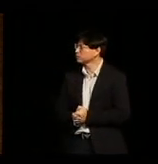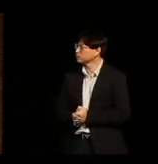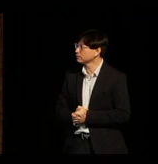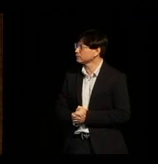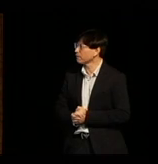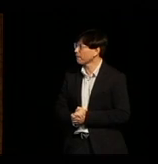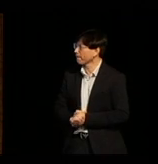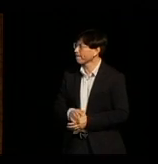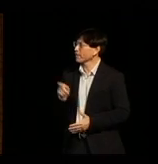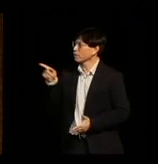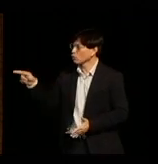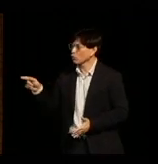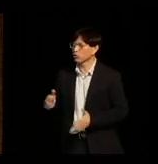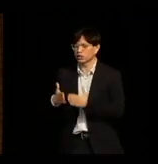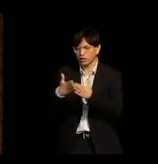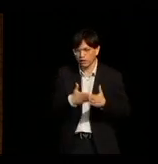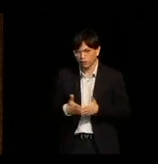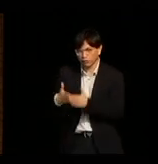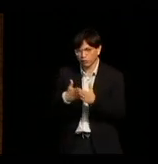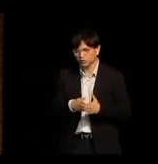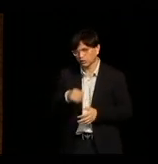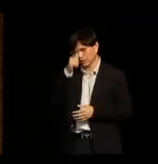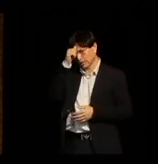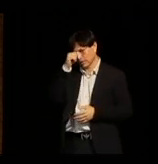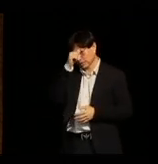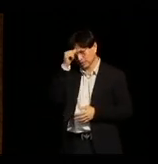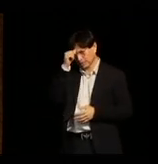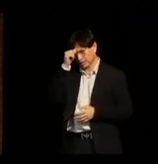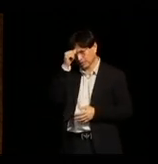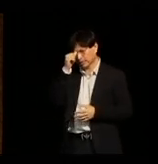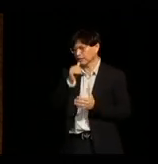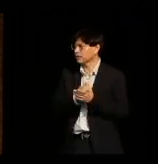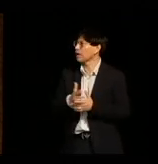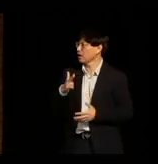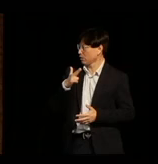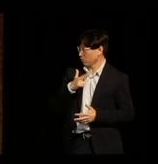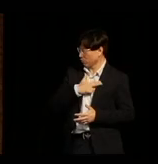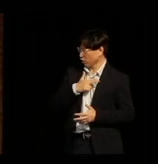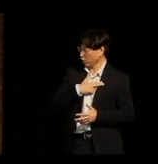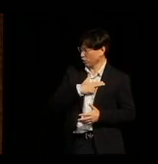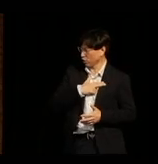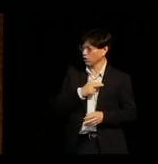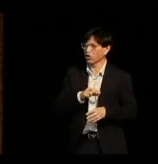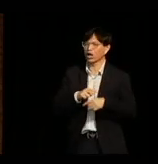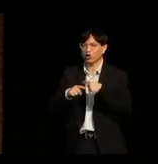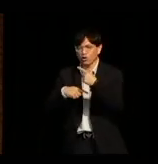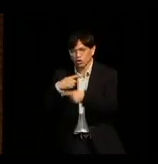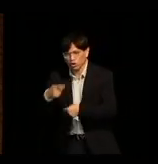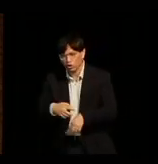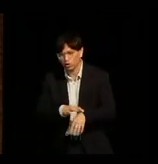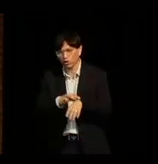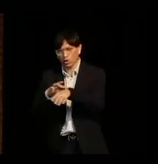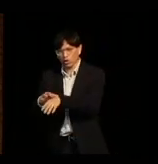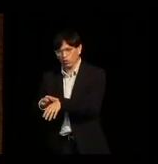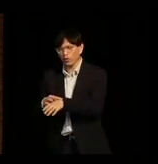della Formazione Cristiana quindi il vescovo che guida e sostiene il cammino che l'ufficio per la